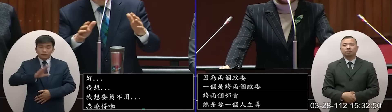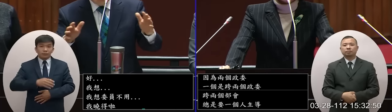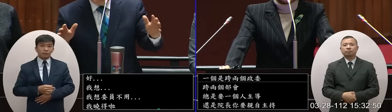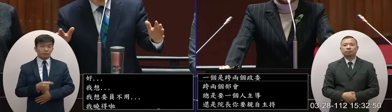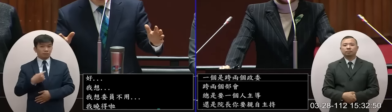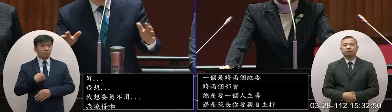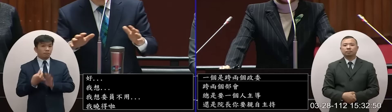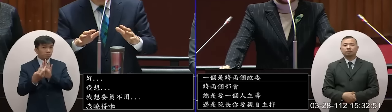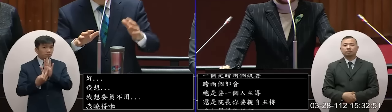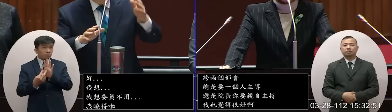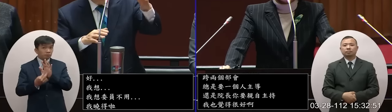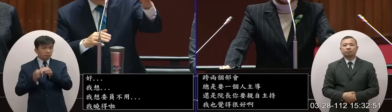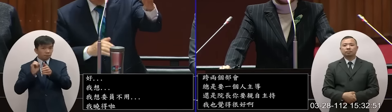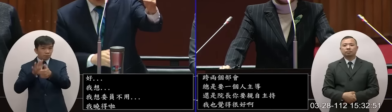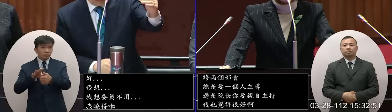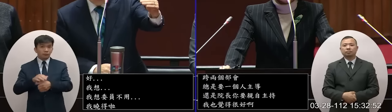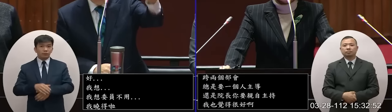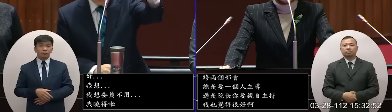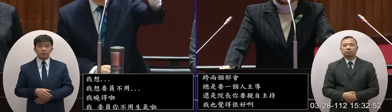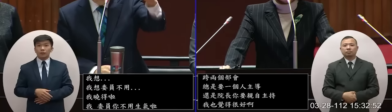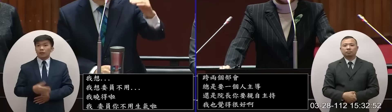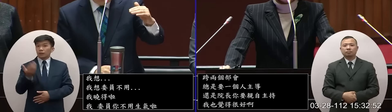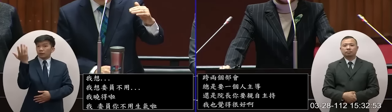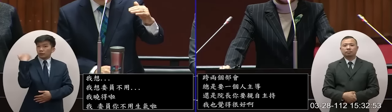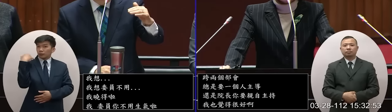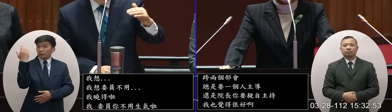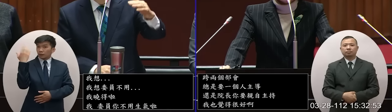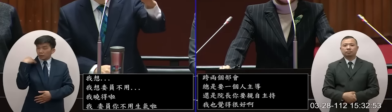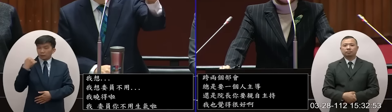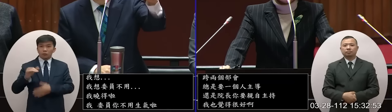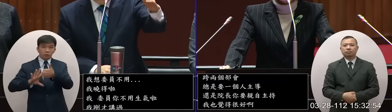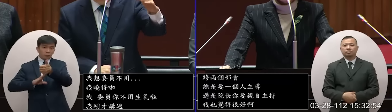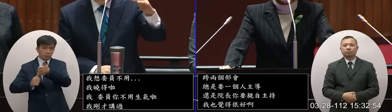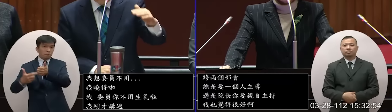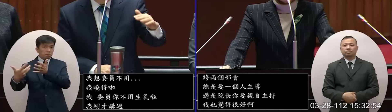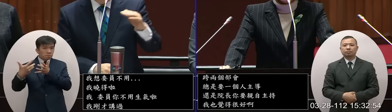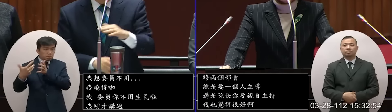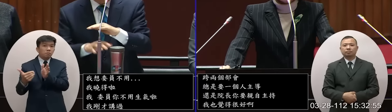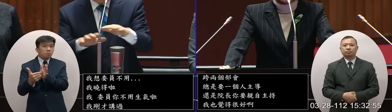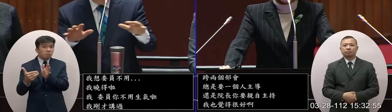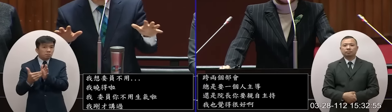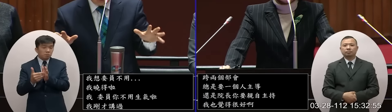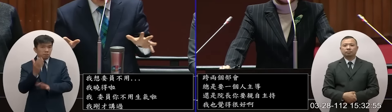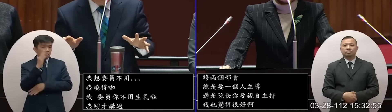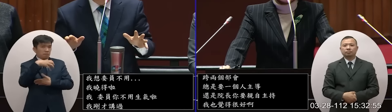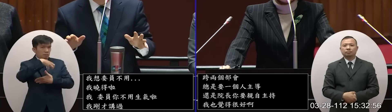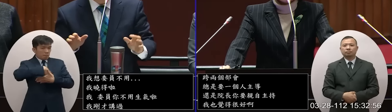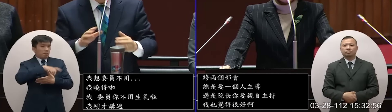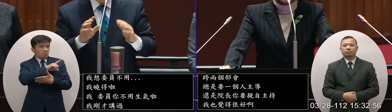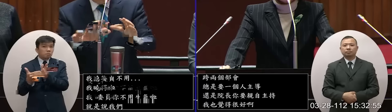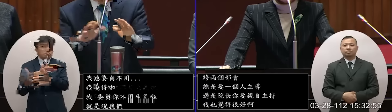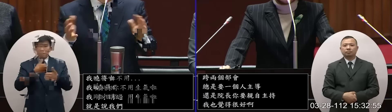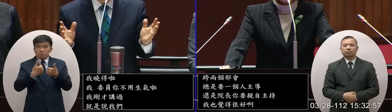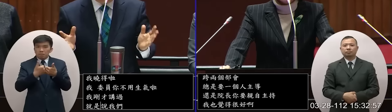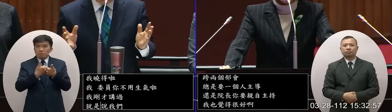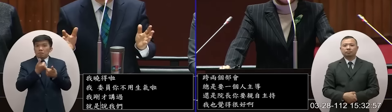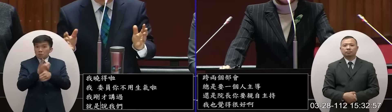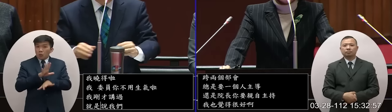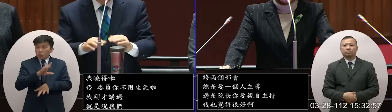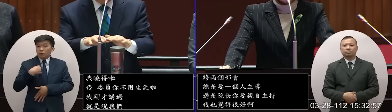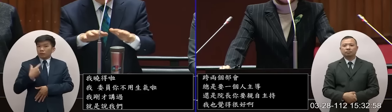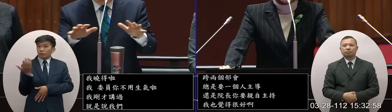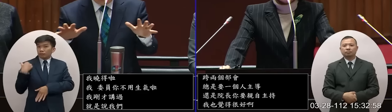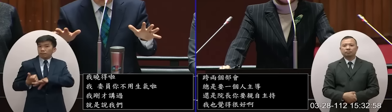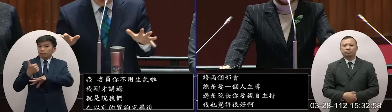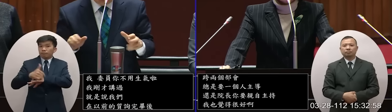们在你以前的咨询完了以后，那我们内部有开过会议啊。那个时候我还没有当院长，